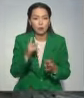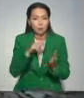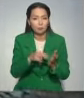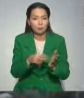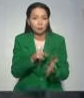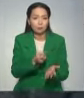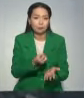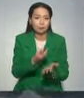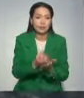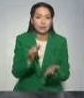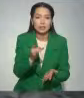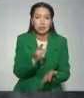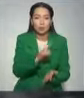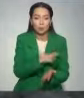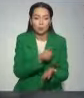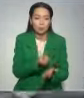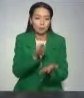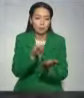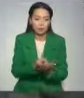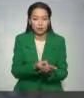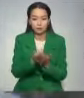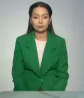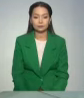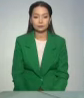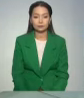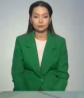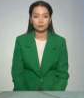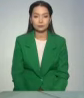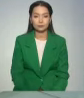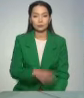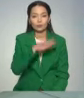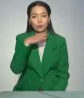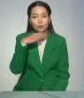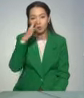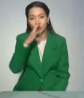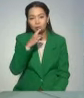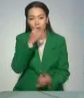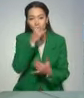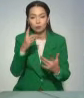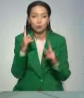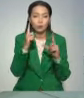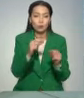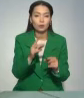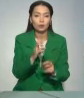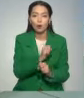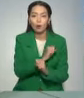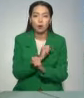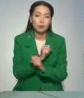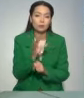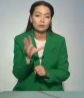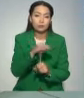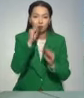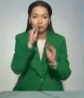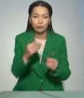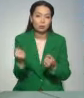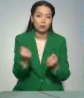планирует транспортировать из районной больницы в Актобе десятки казахстанцев не могут улететь на отдых Всему